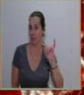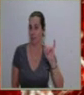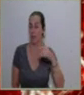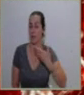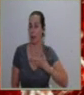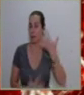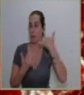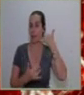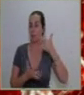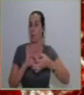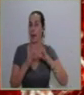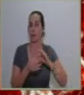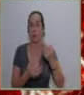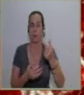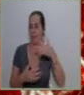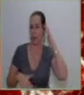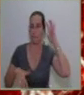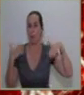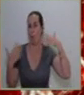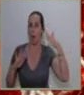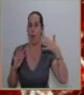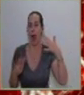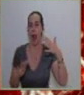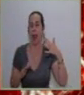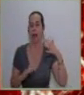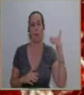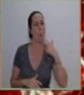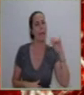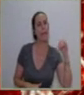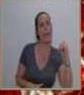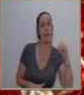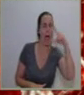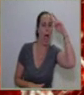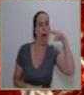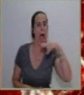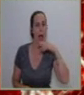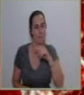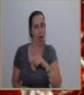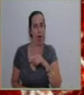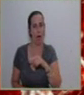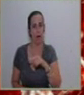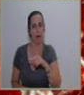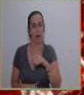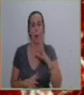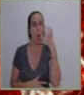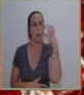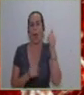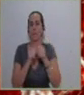השגתי את הטלפון שלך דרך האינטרנט, הוא פשוט קצת מבולבל. כן. אבא הוא מאוד אוהב את